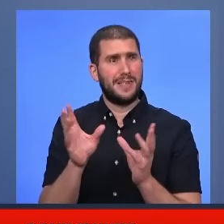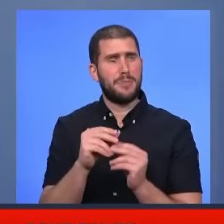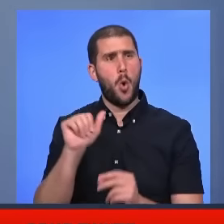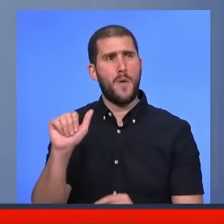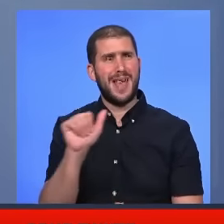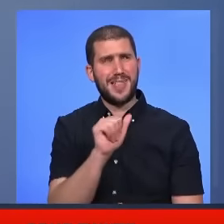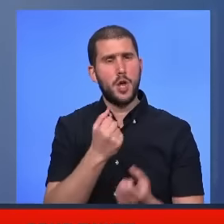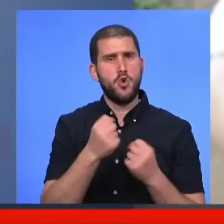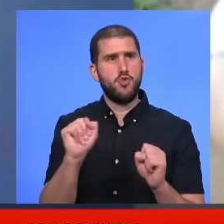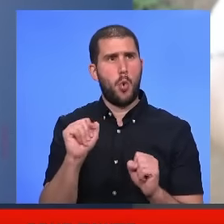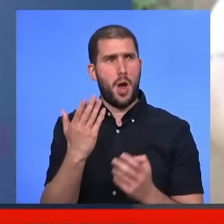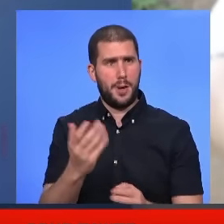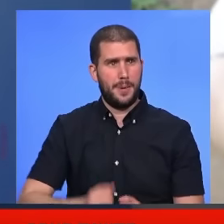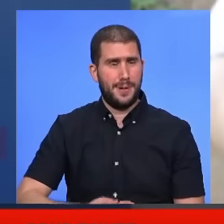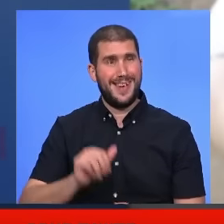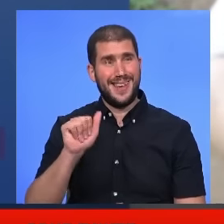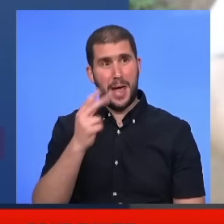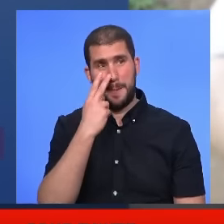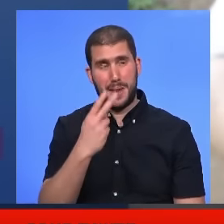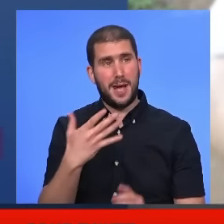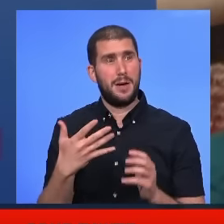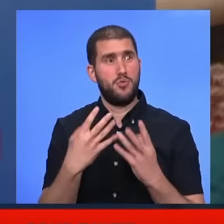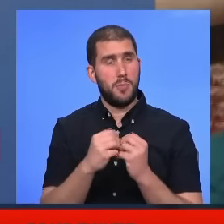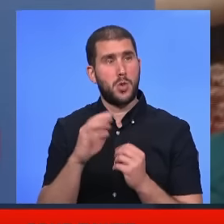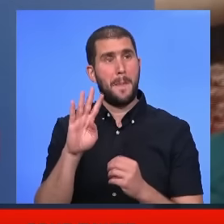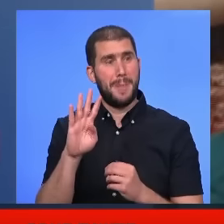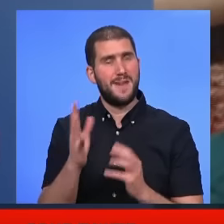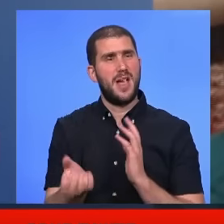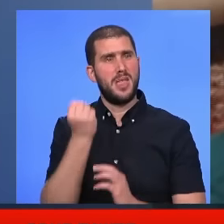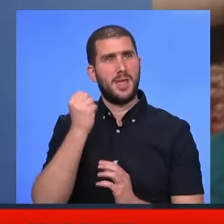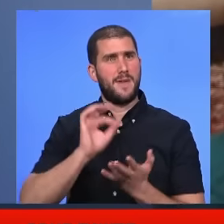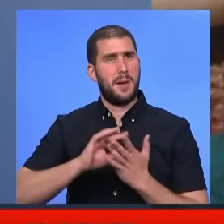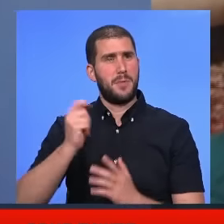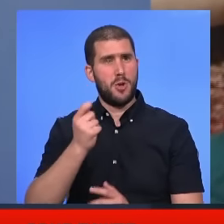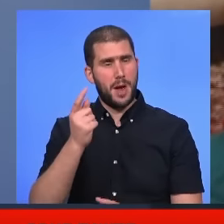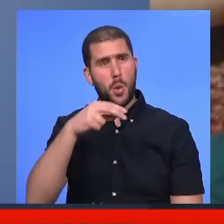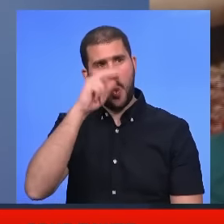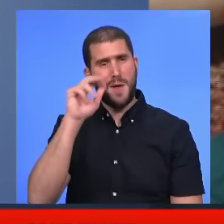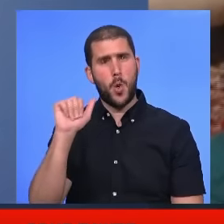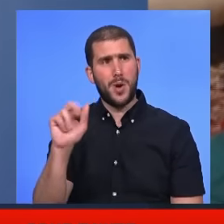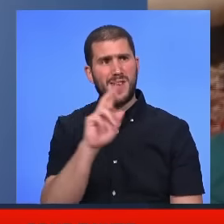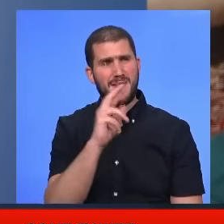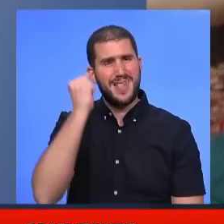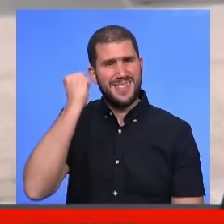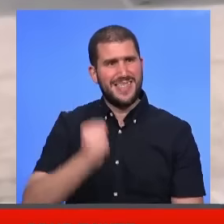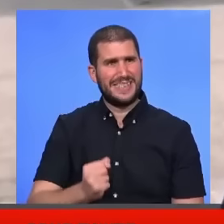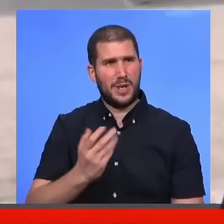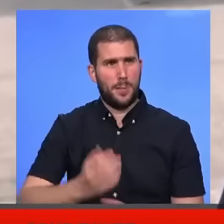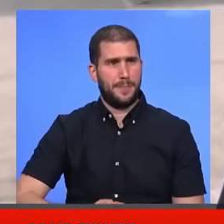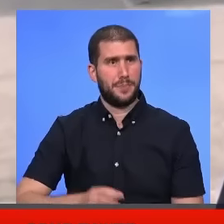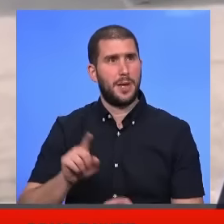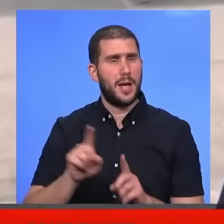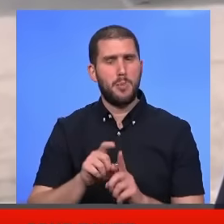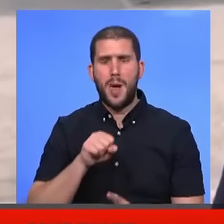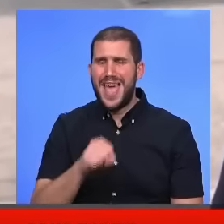אנגל ששוחרר מהשבי. איתי ביקר את משפחתו בבערי ונחטף משם באותה שבת. הוריו, אורית ורפי, נרצחו בטבח. כמו אגרוף